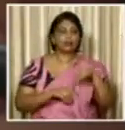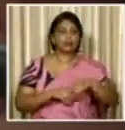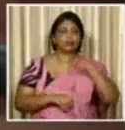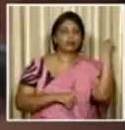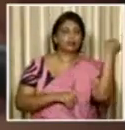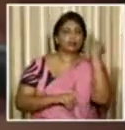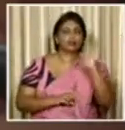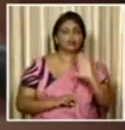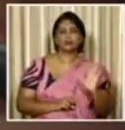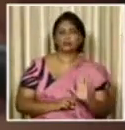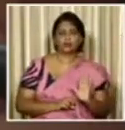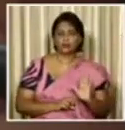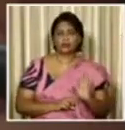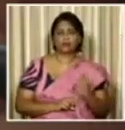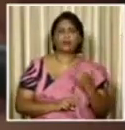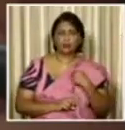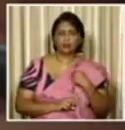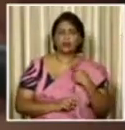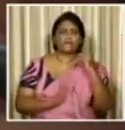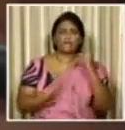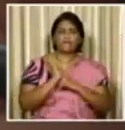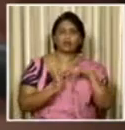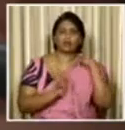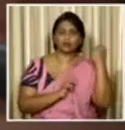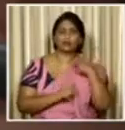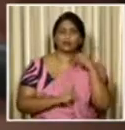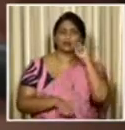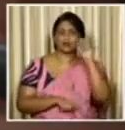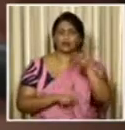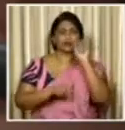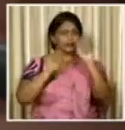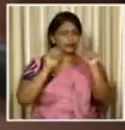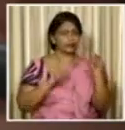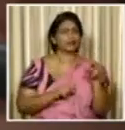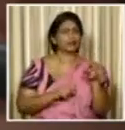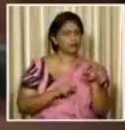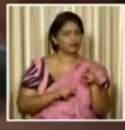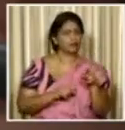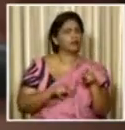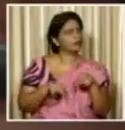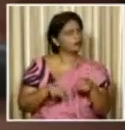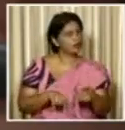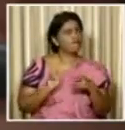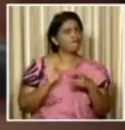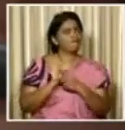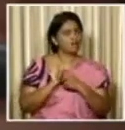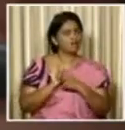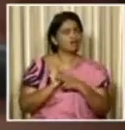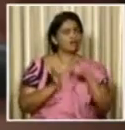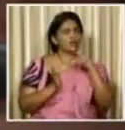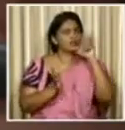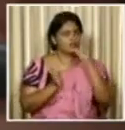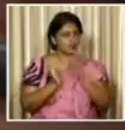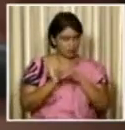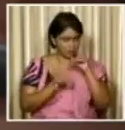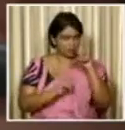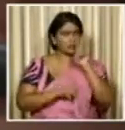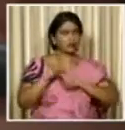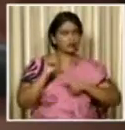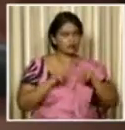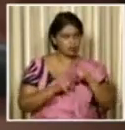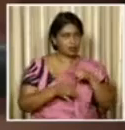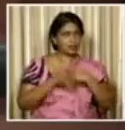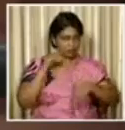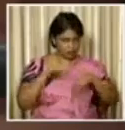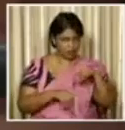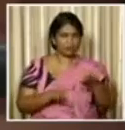නෙවෙයි. මම වවුනියාවේ රැස්වීමේදී ජනතාවගෙන් ඇහුවා මෙහි වවුනියාවේ නගර සභා රැස්වීම තියෙනවද? නගර සභා